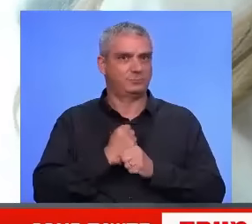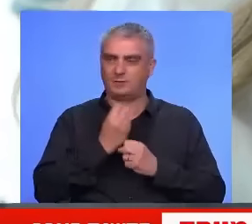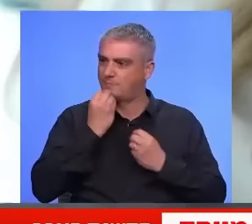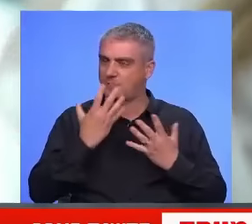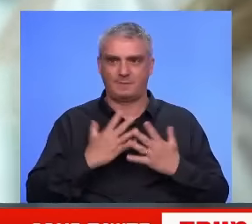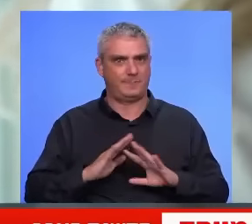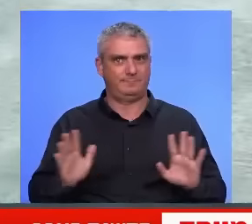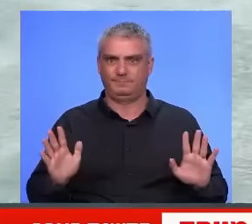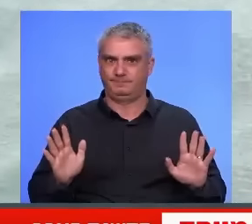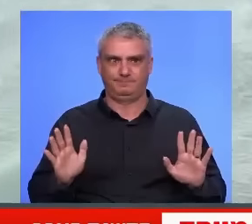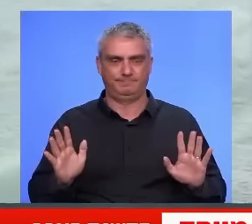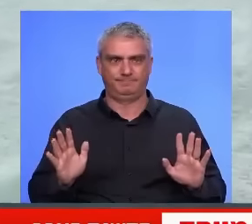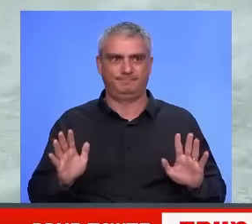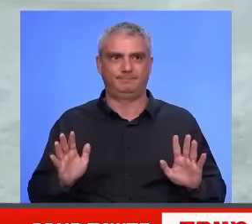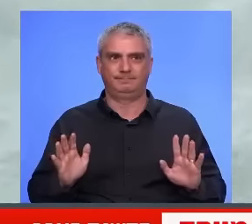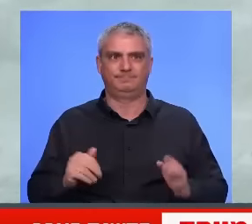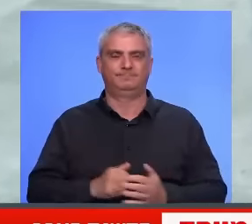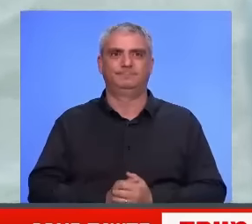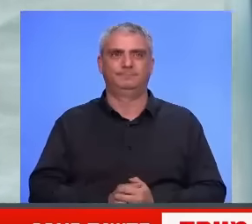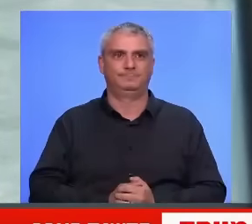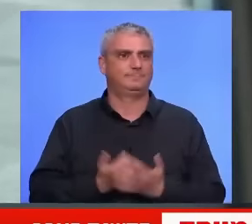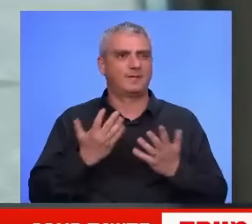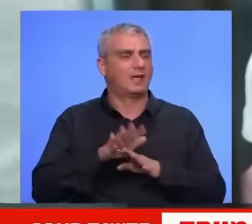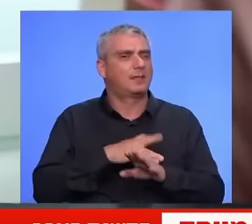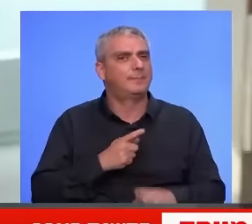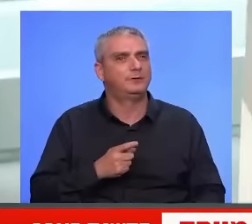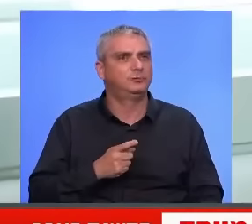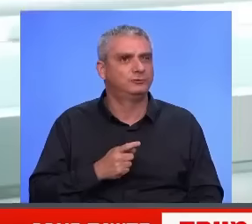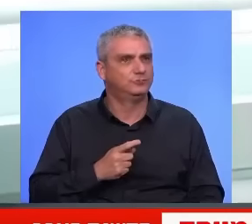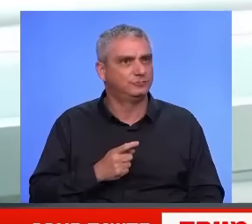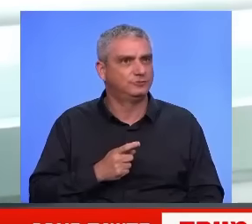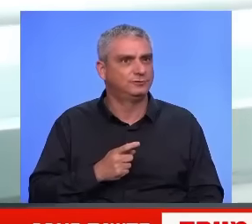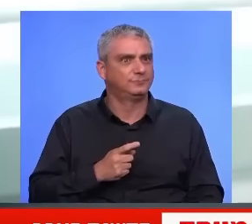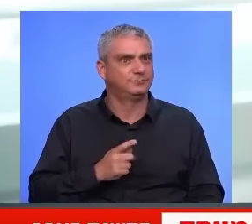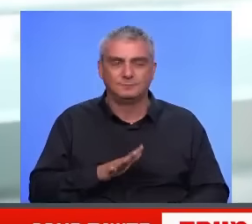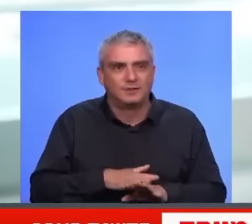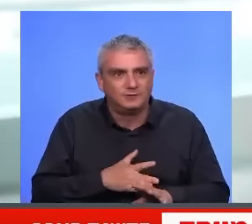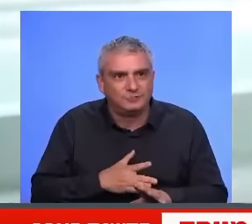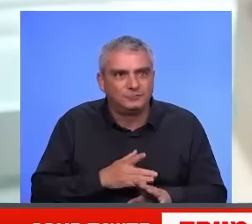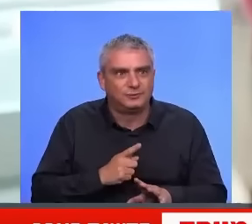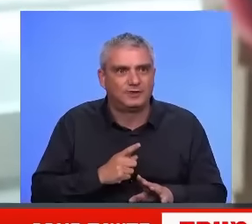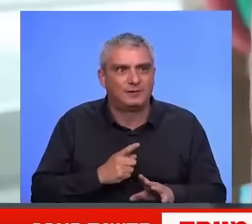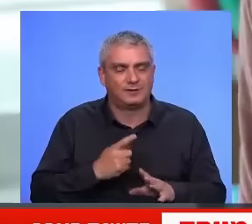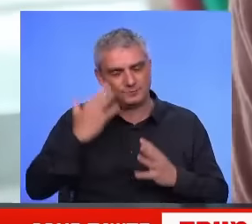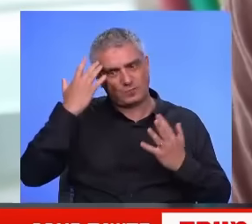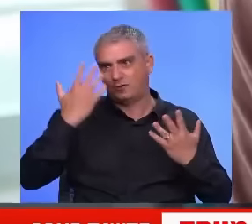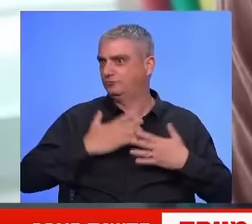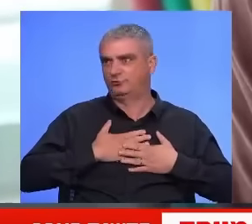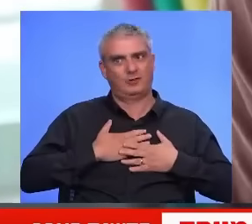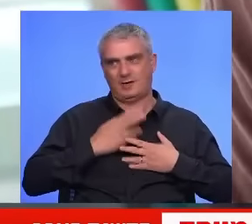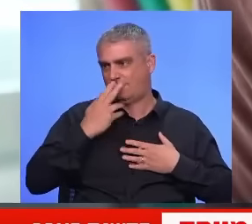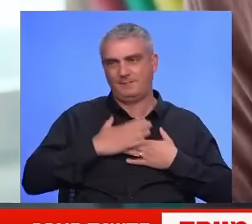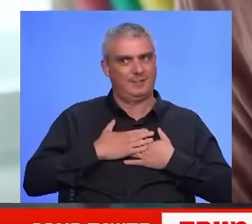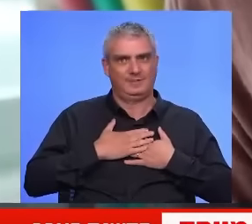מהמם. ו... איך זה מרגיש? איך זה מרגיש לי? א', זה מעורר השראה